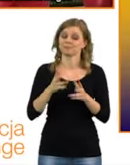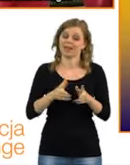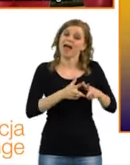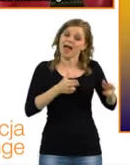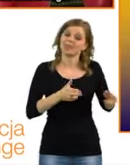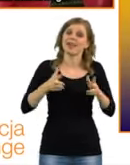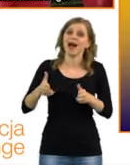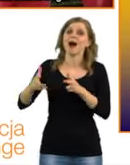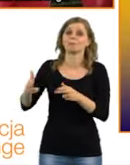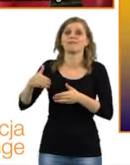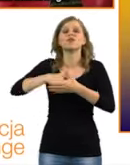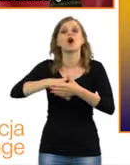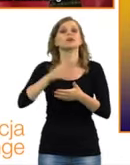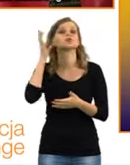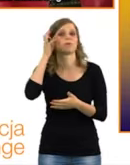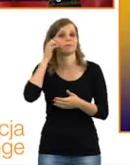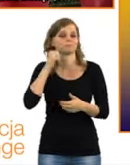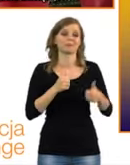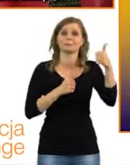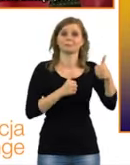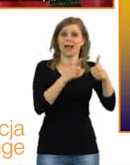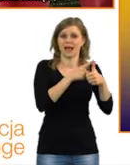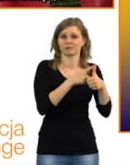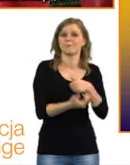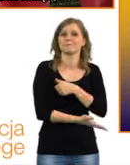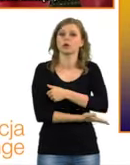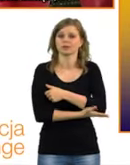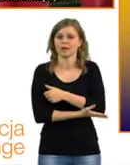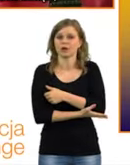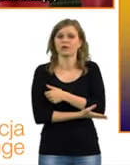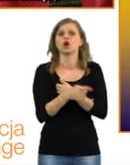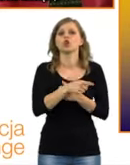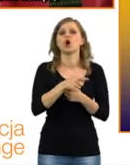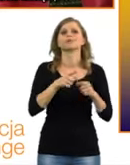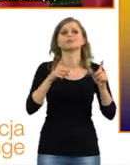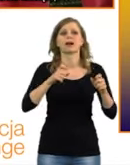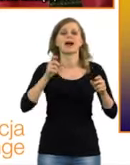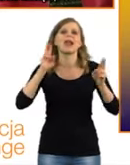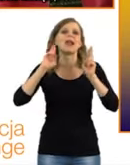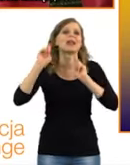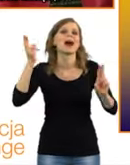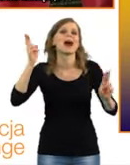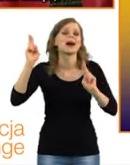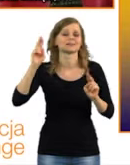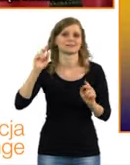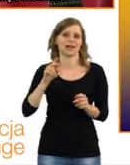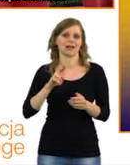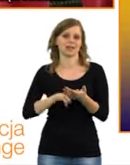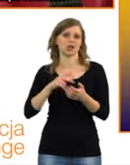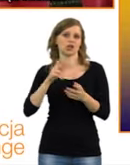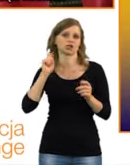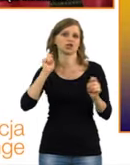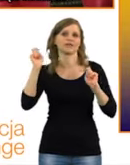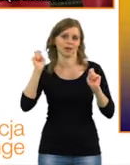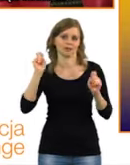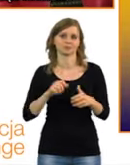Etapy wychowania słuchowego. Pierwszy etap, podstawowy, to jest reakcja na dźwięki, czyli